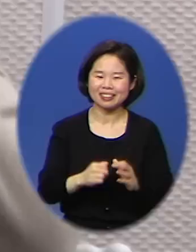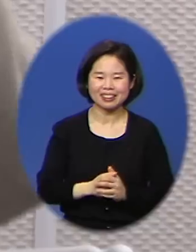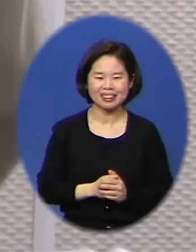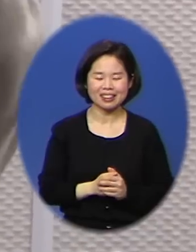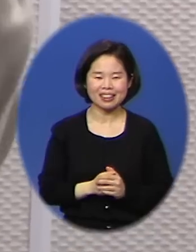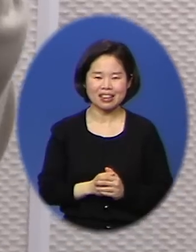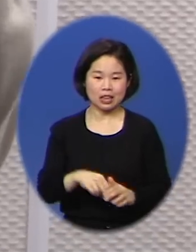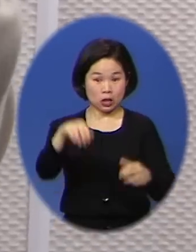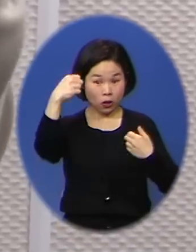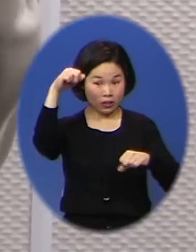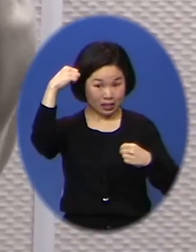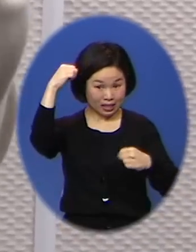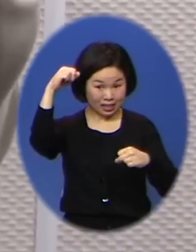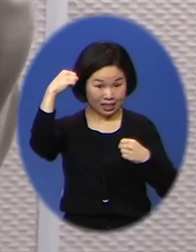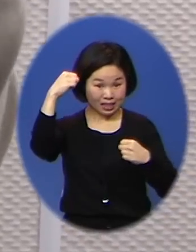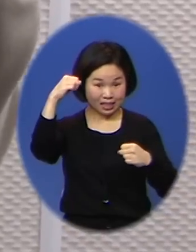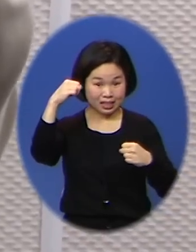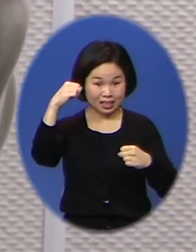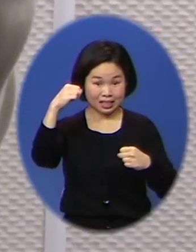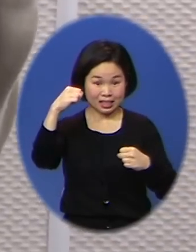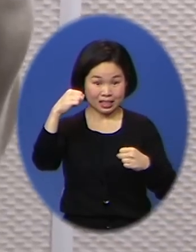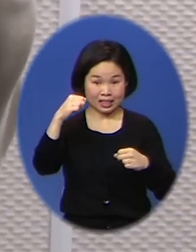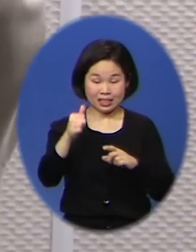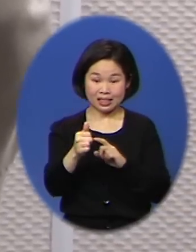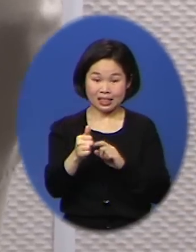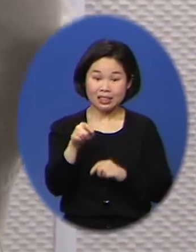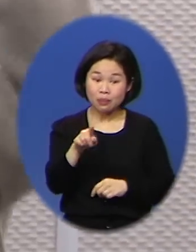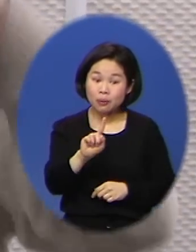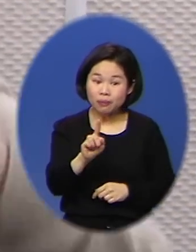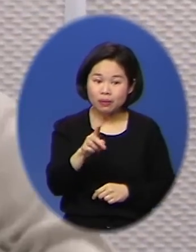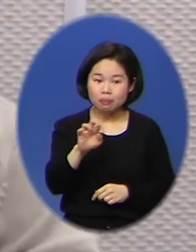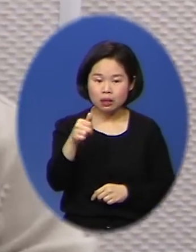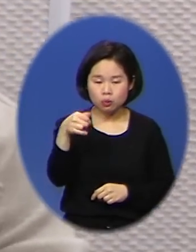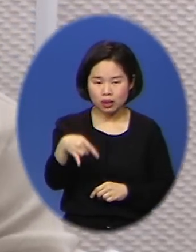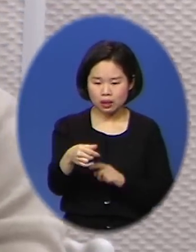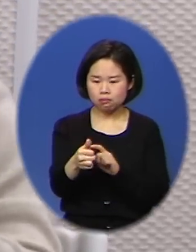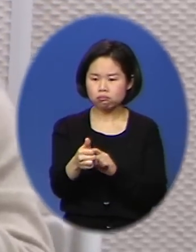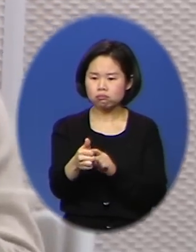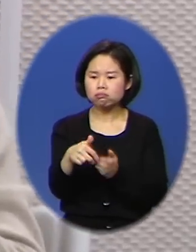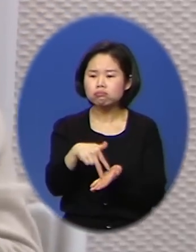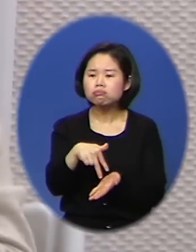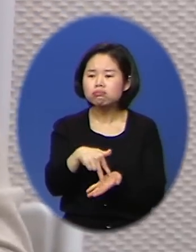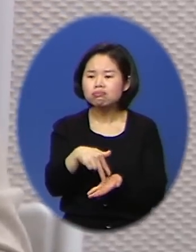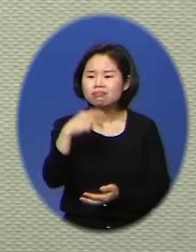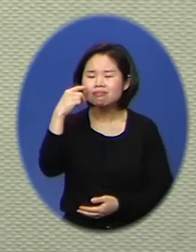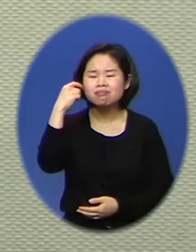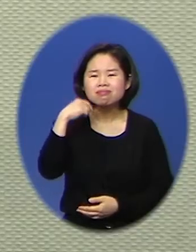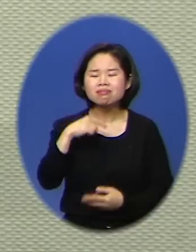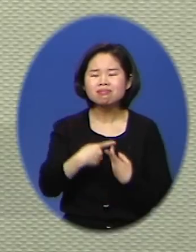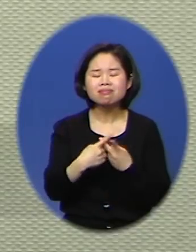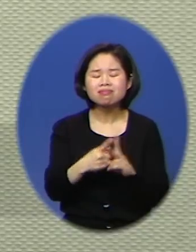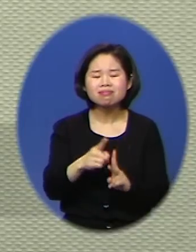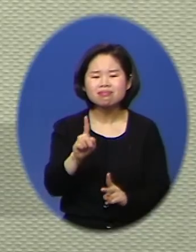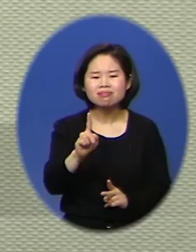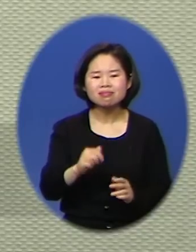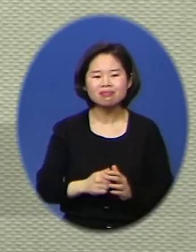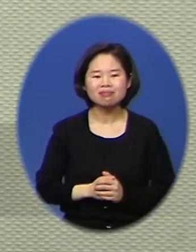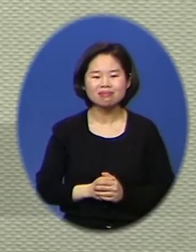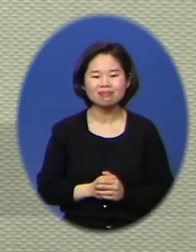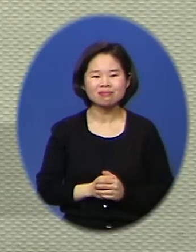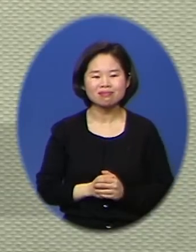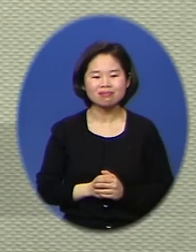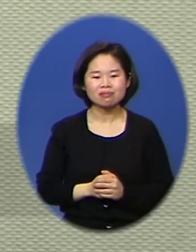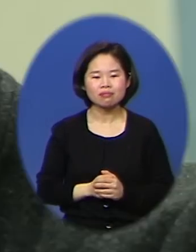연기를 한다는 것, 그것은 민희 씨에게 있어 어떠한 의미일까? 연기를 하고